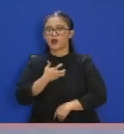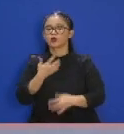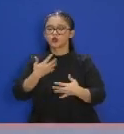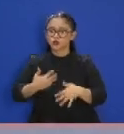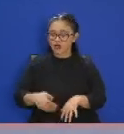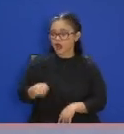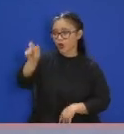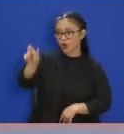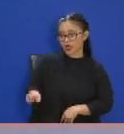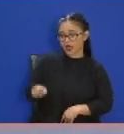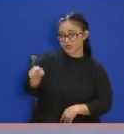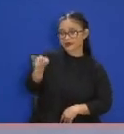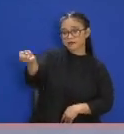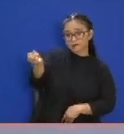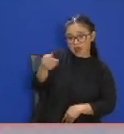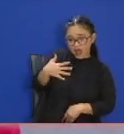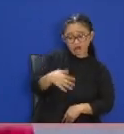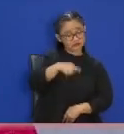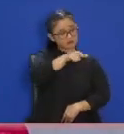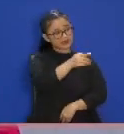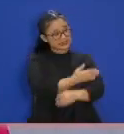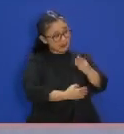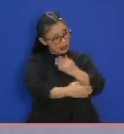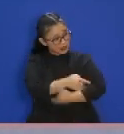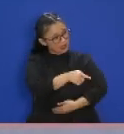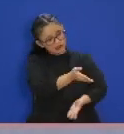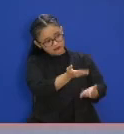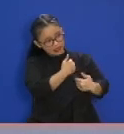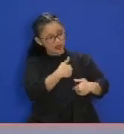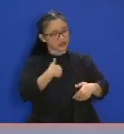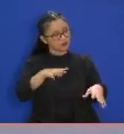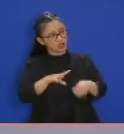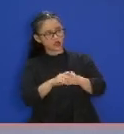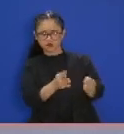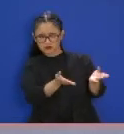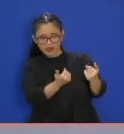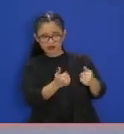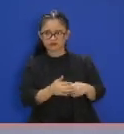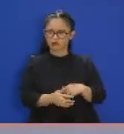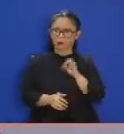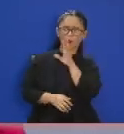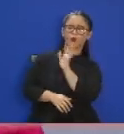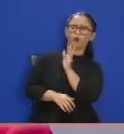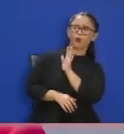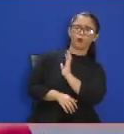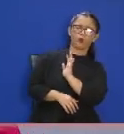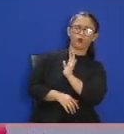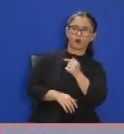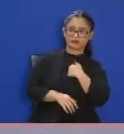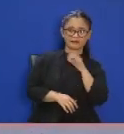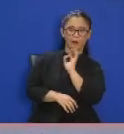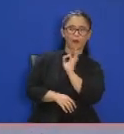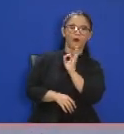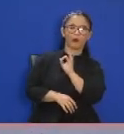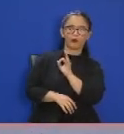sama orang, kata nih, "Kamu itu kan disabilitas, kamu ikut aku aja," kata nih kayak gitu. Enggak mau," kata nih kayak gitu. Terus habis